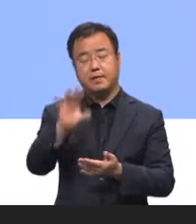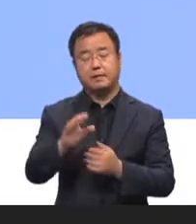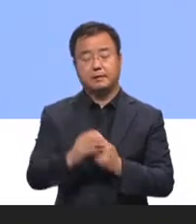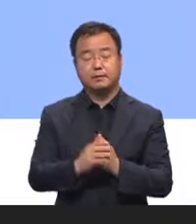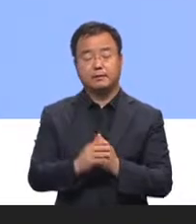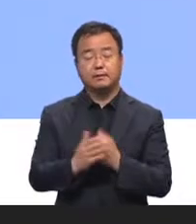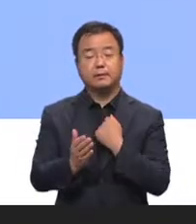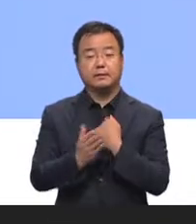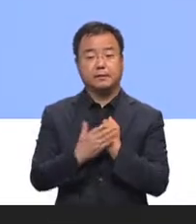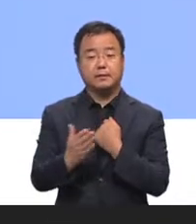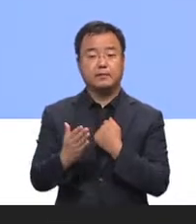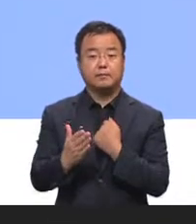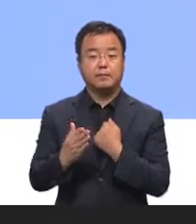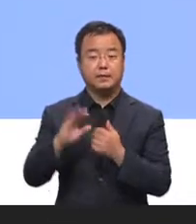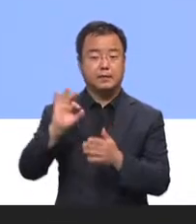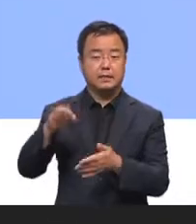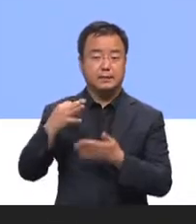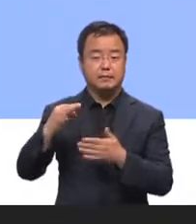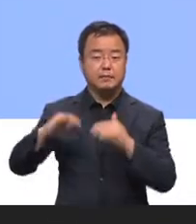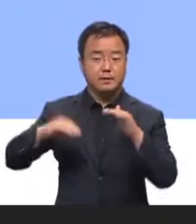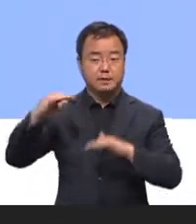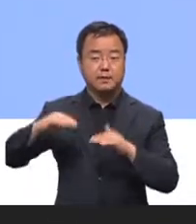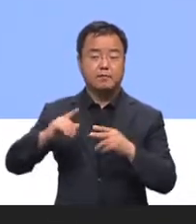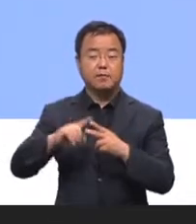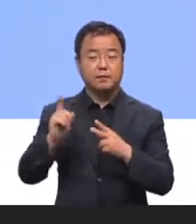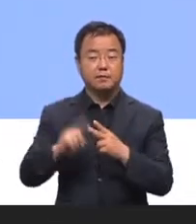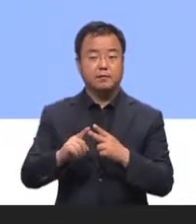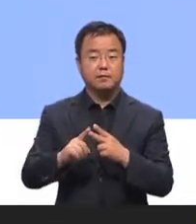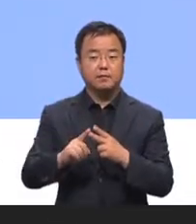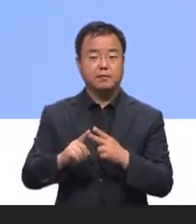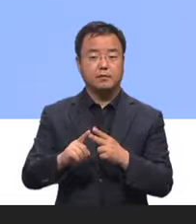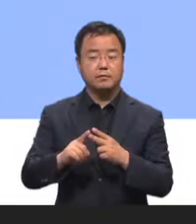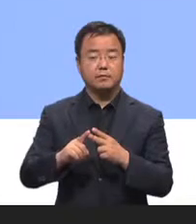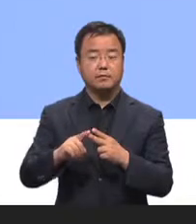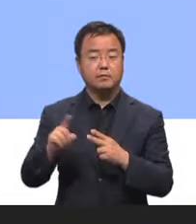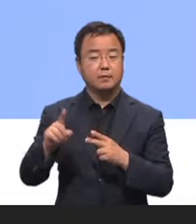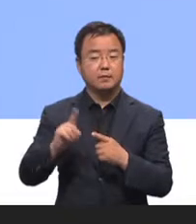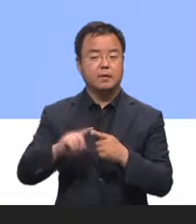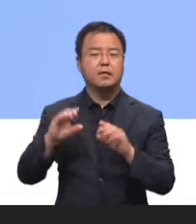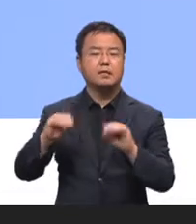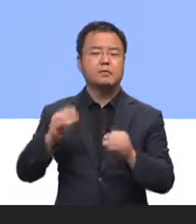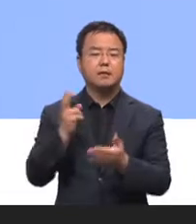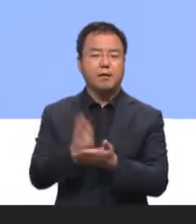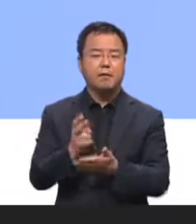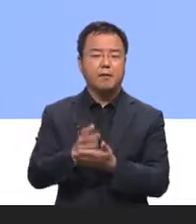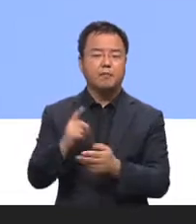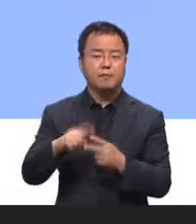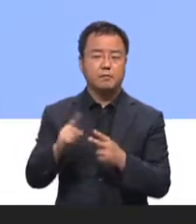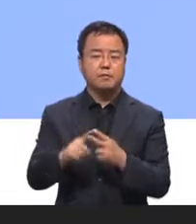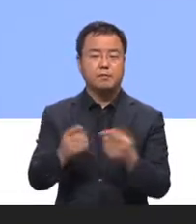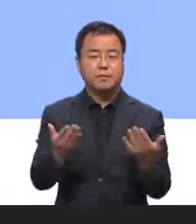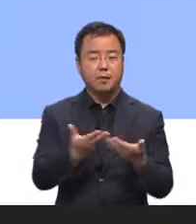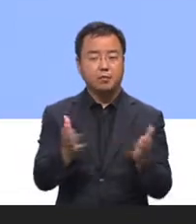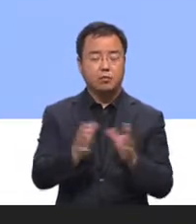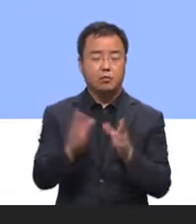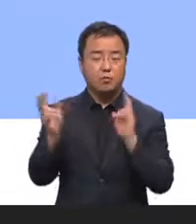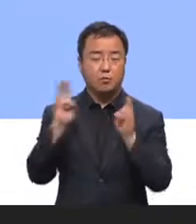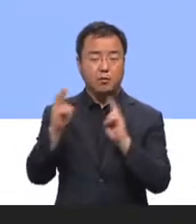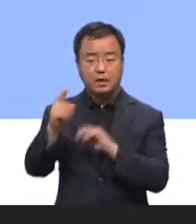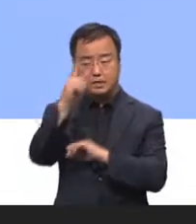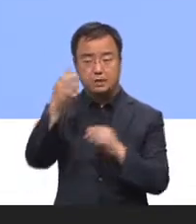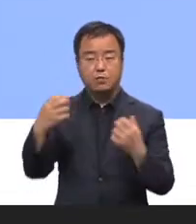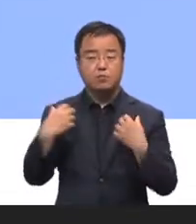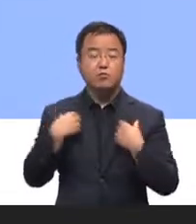인건 참일 뭐 이 이를테면 는데 어 임금 차별 금지 분한 이라든지 이래 노사정 위원회 에서 이렇게 없는